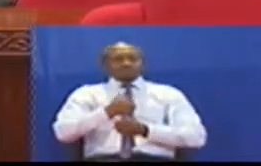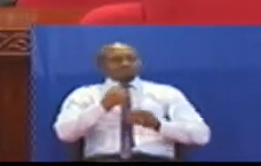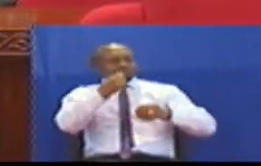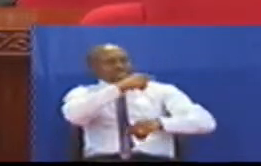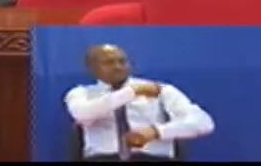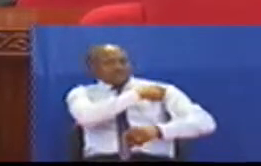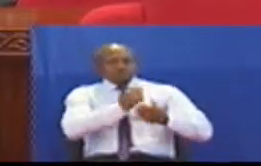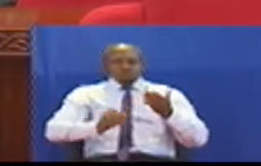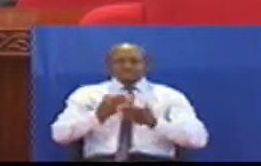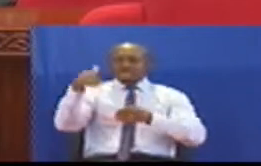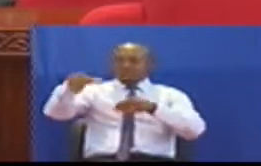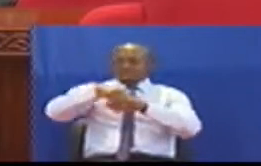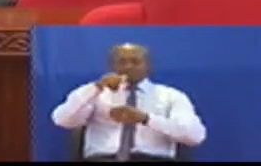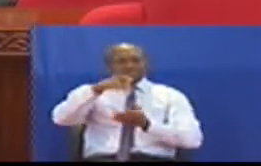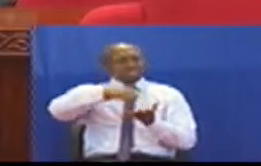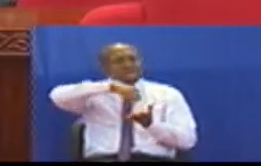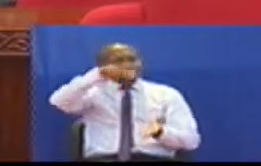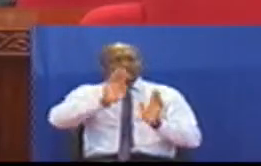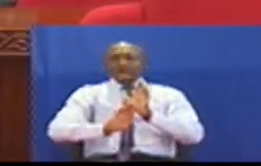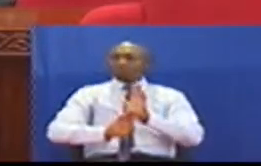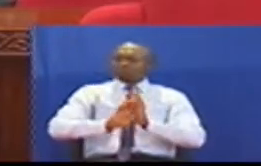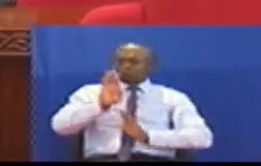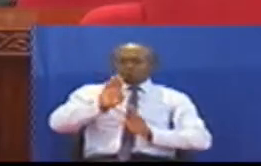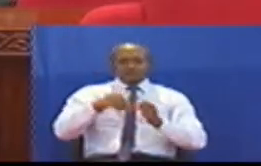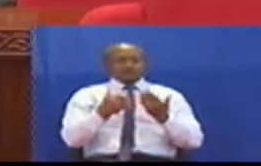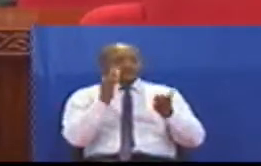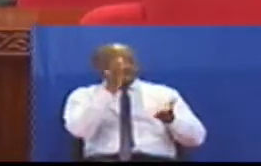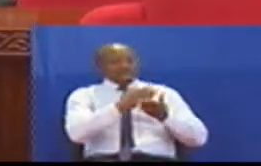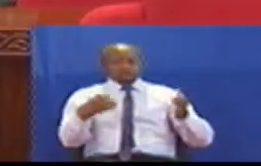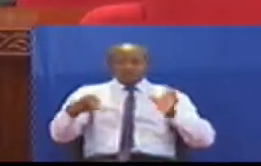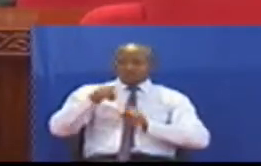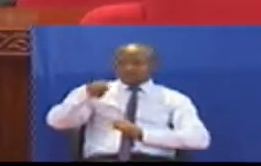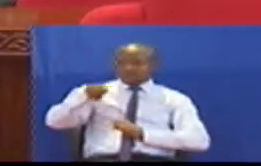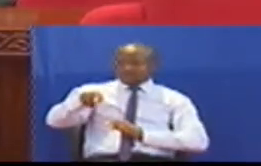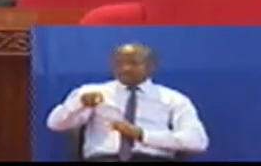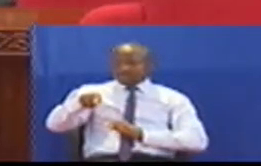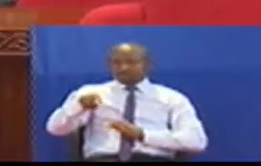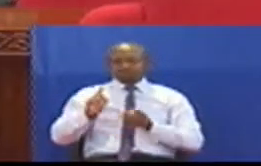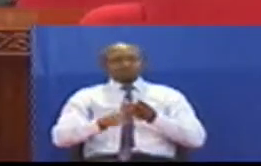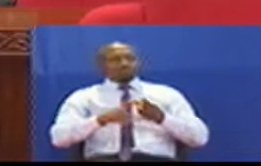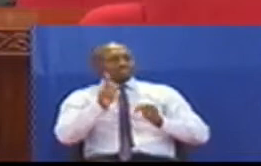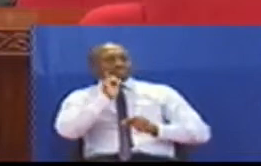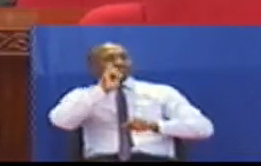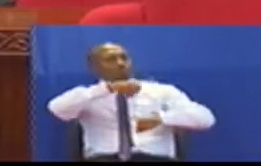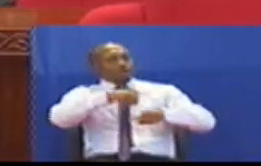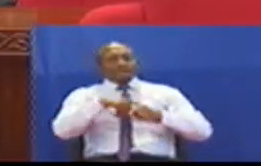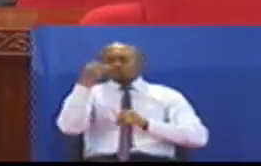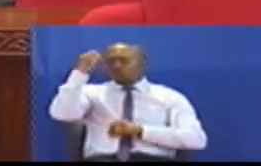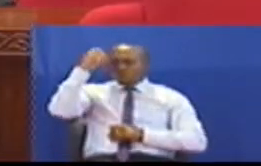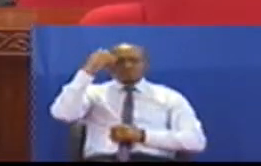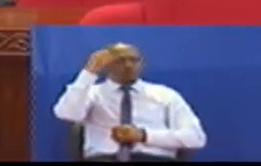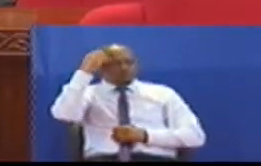vimekuwa na gharama kubwa sana, hasa kwa kundi hili ambalo kila mara wanasumbuliwa na maradhi. Kwa hali ya uchumi ilivyo